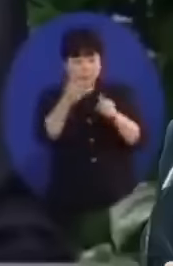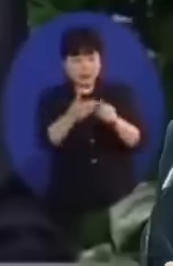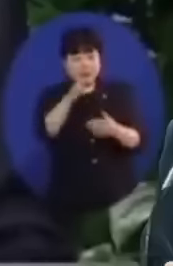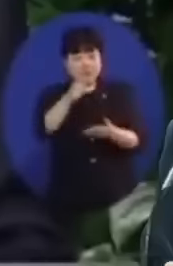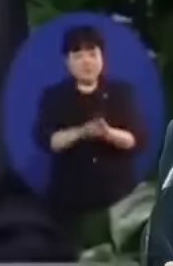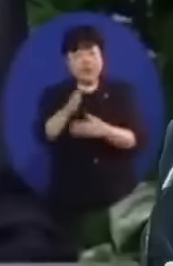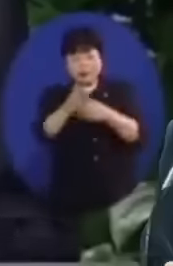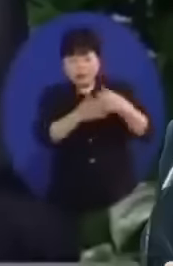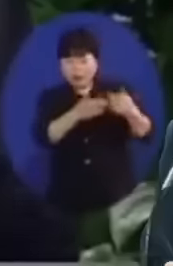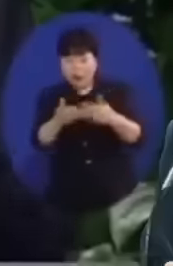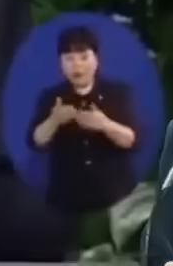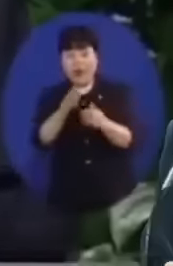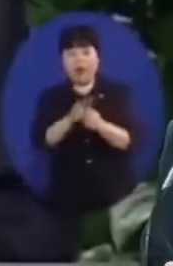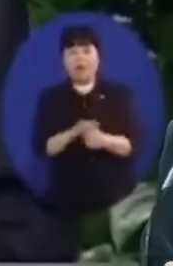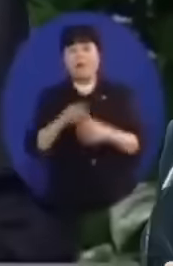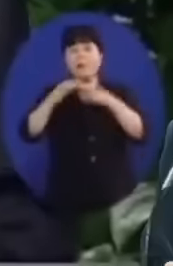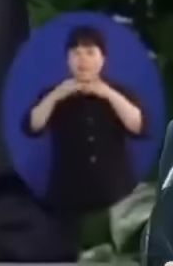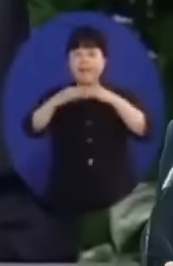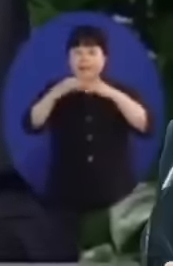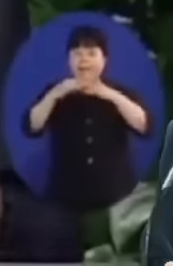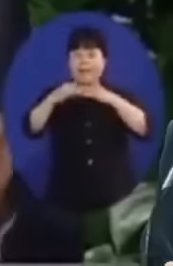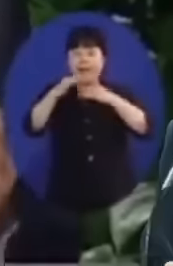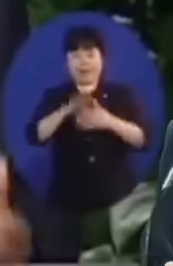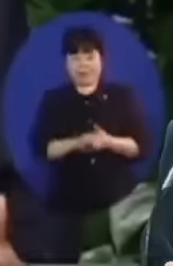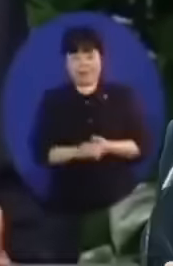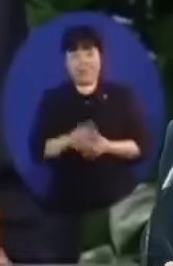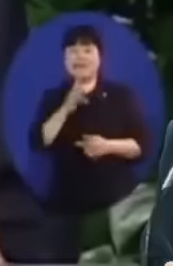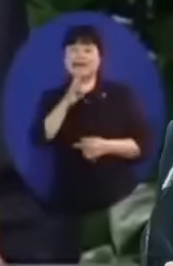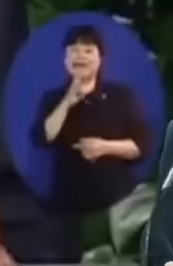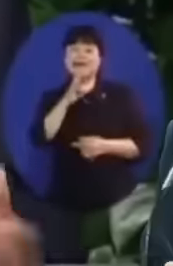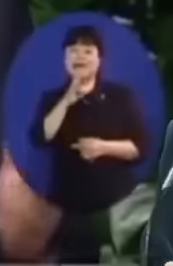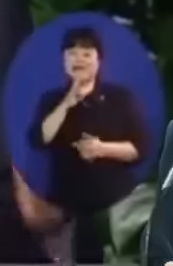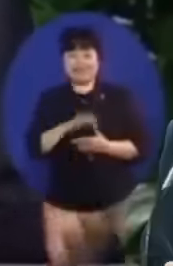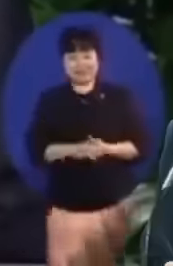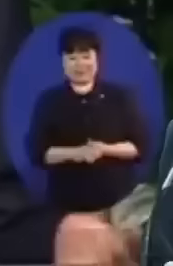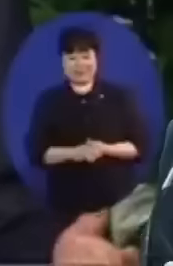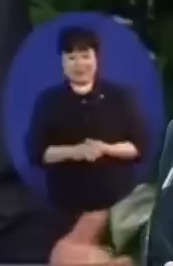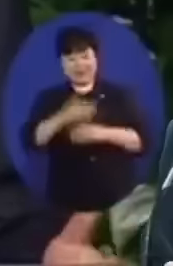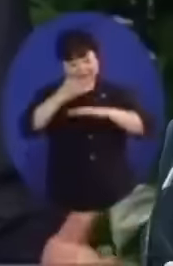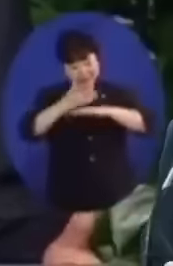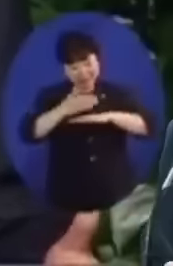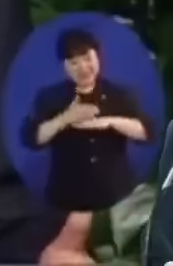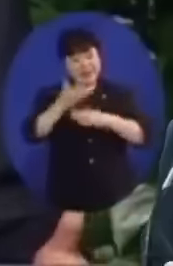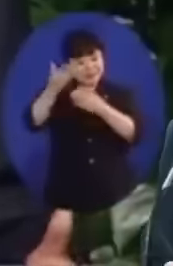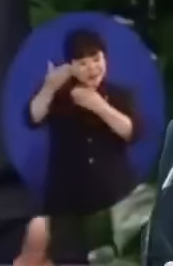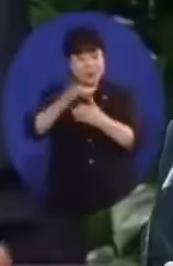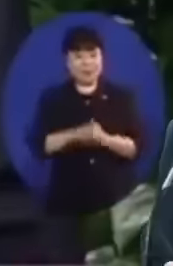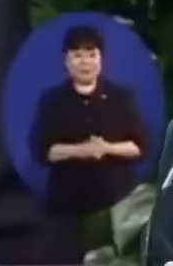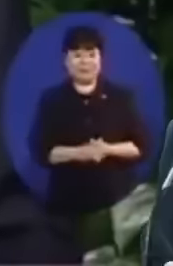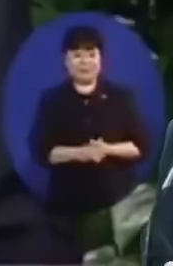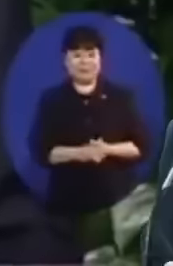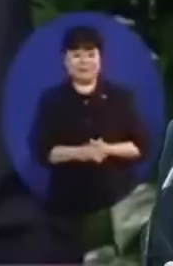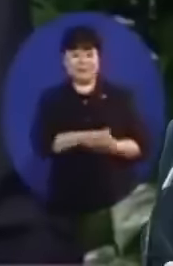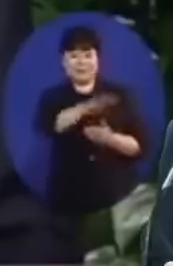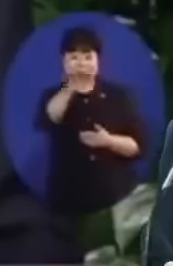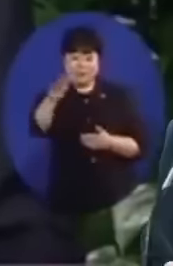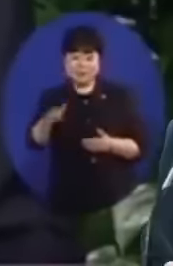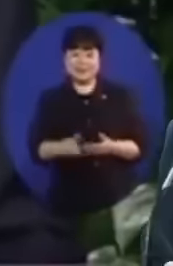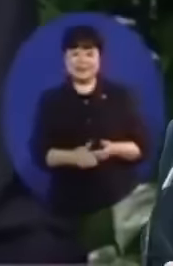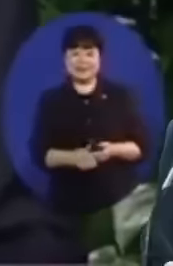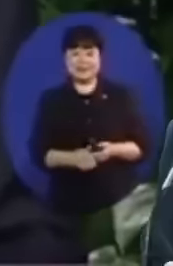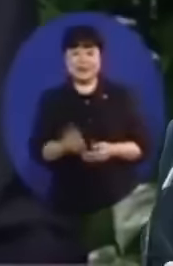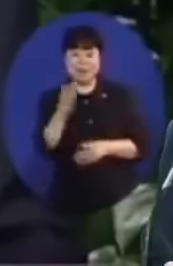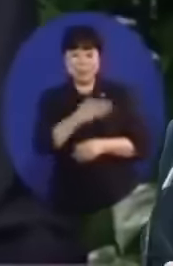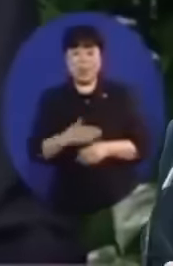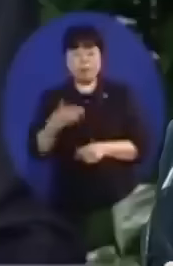뜨거운 체험을 하고 방언을 말하게 하고 예언을 말하게 하고 감사드리게 하고 우리의